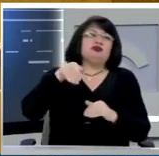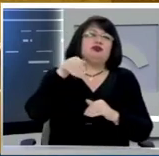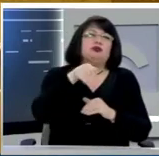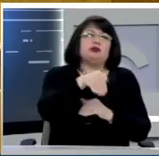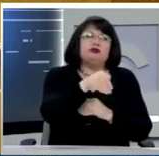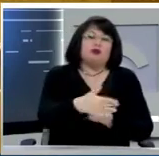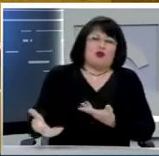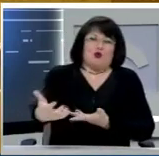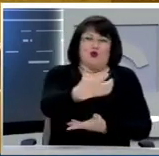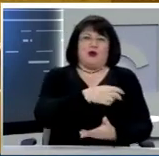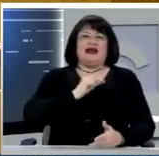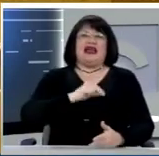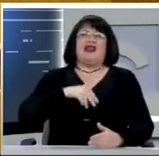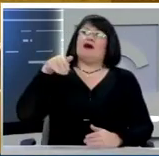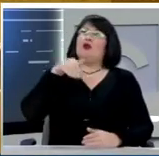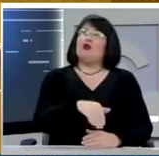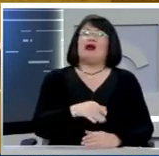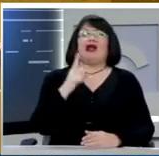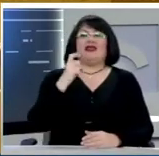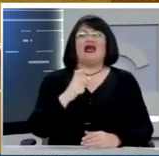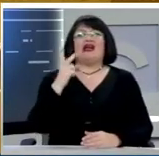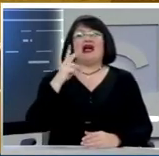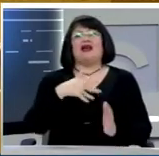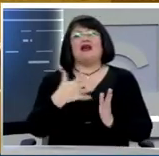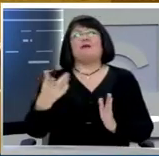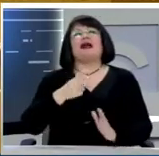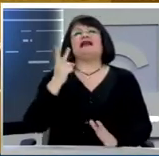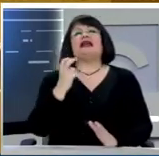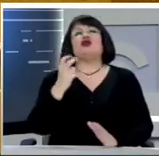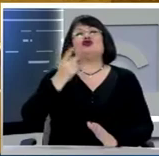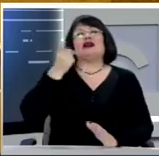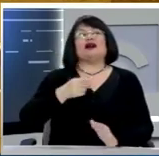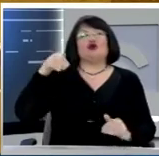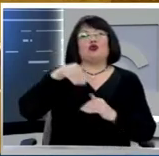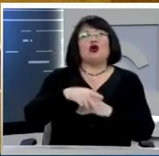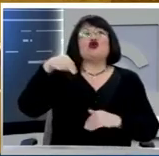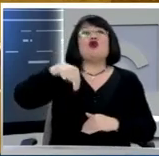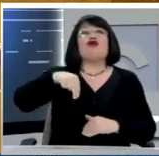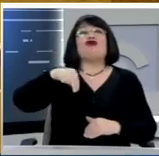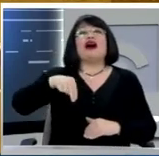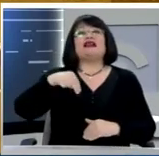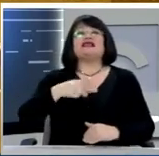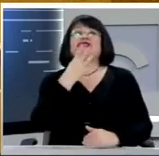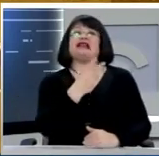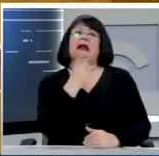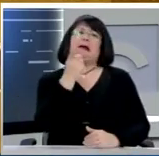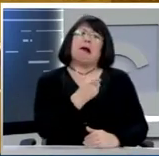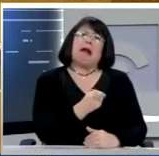τζίρους και κέρδη 10, 15, 20% το χρόνο, η Νοβάρτης έπεφτε